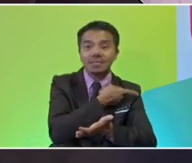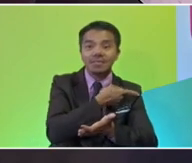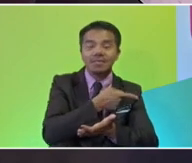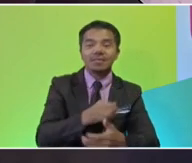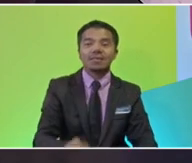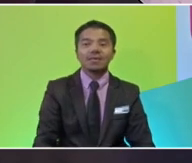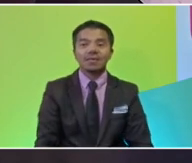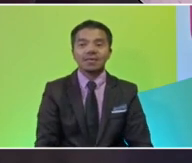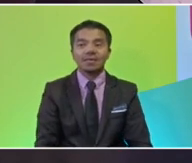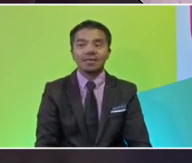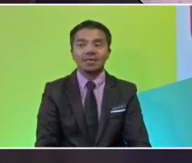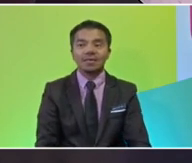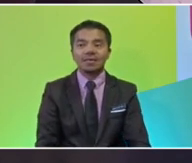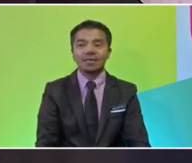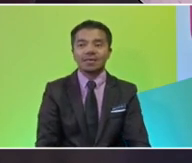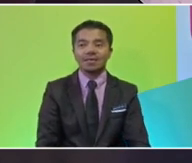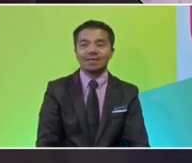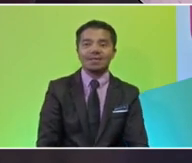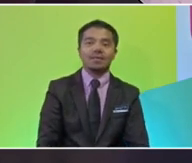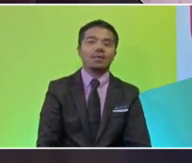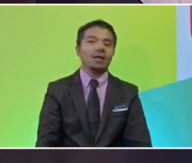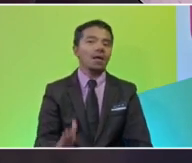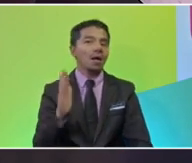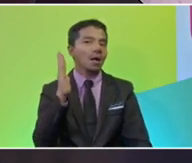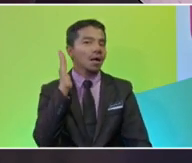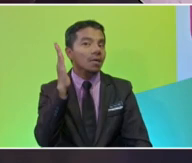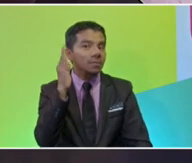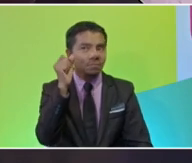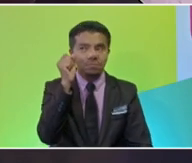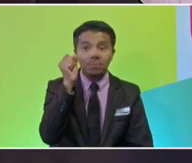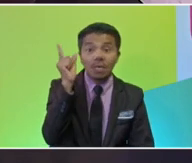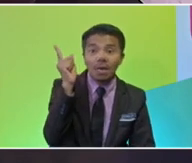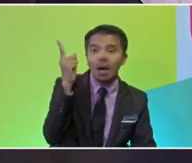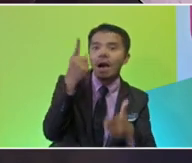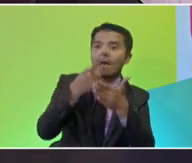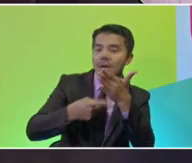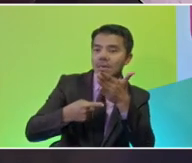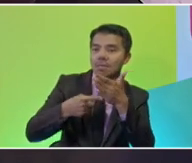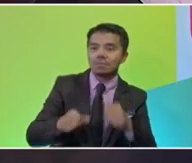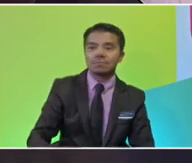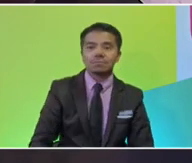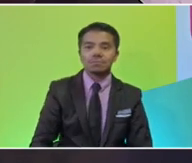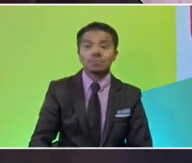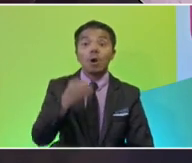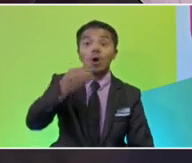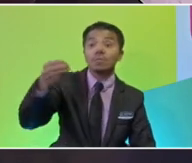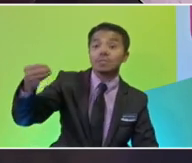jadi lebih hebat boneka Apakah objek tersebut jadi kita akan memberikan saya dahulu kemudian